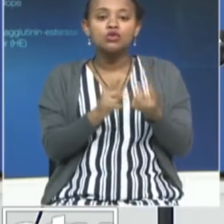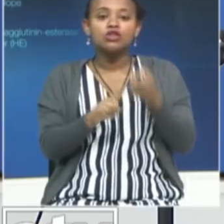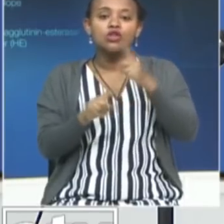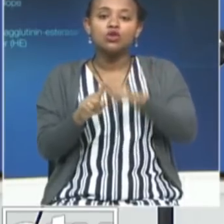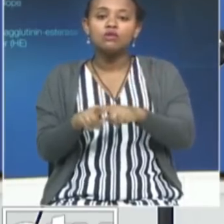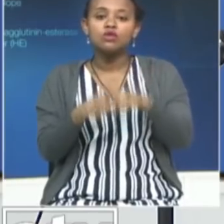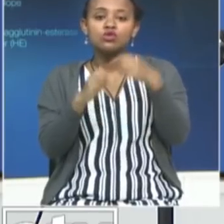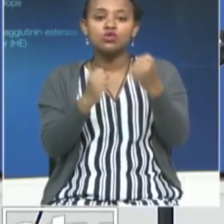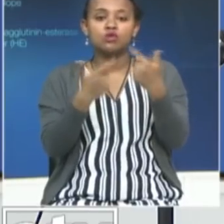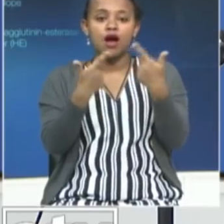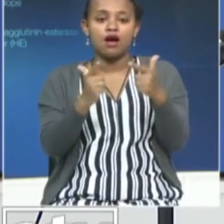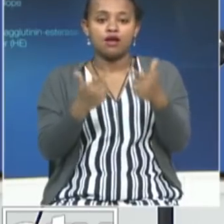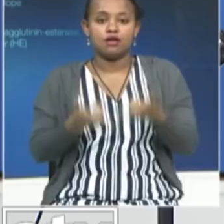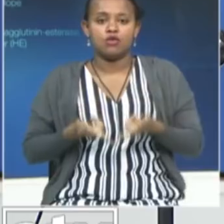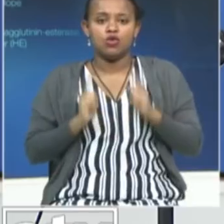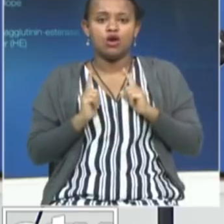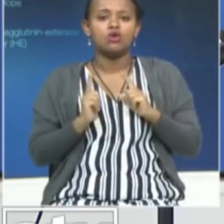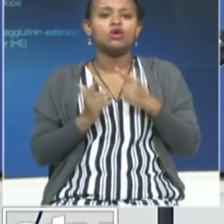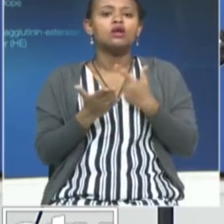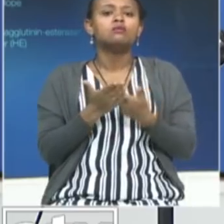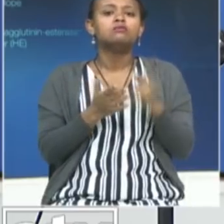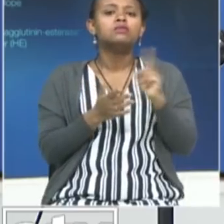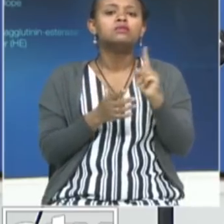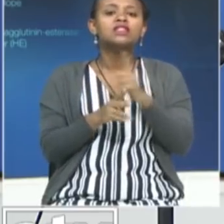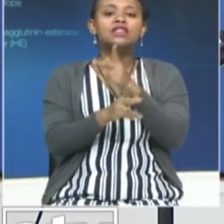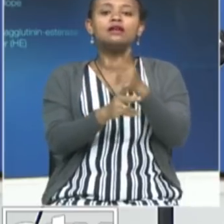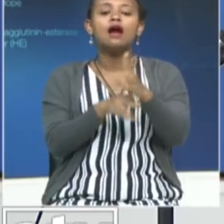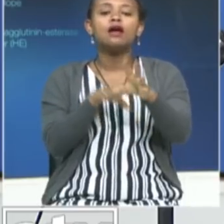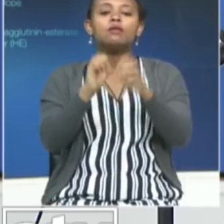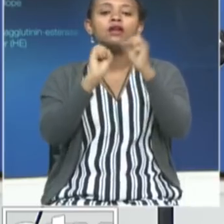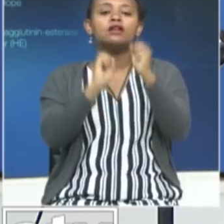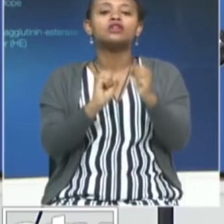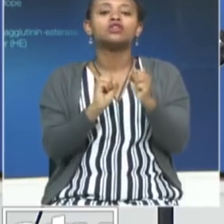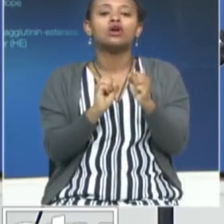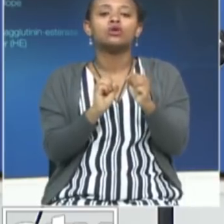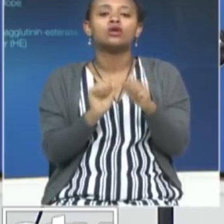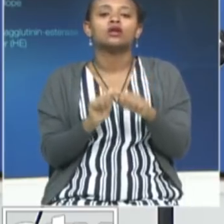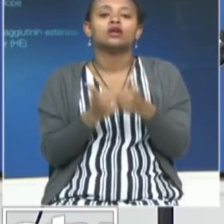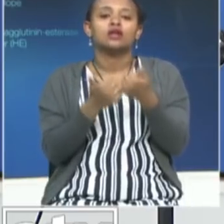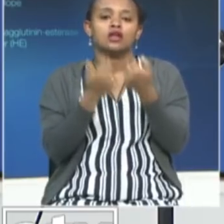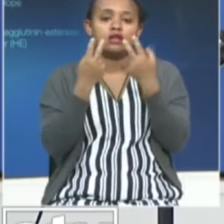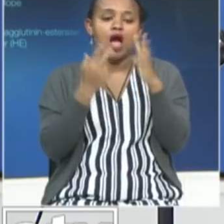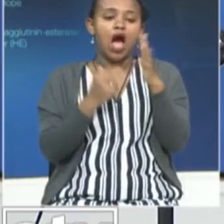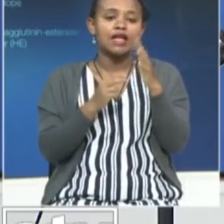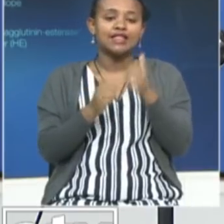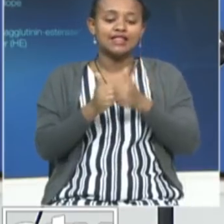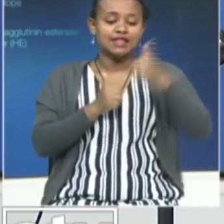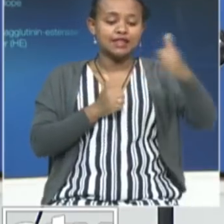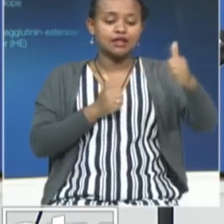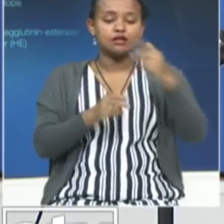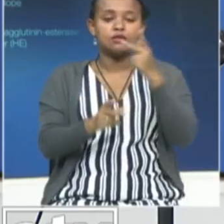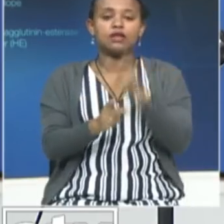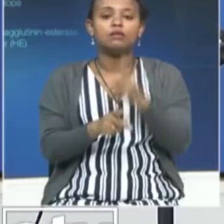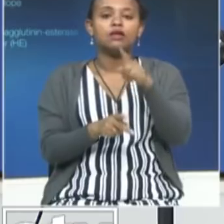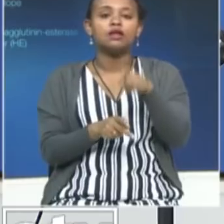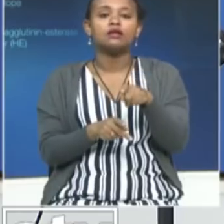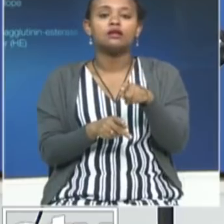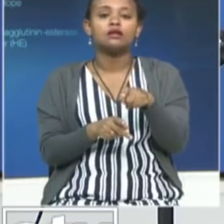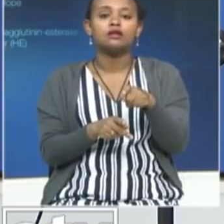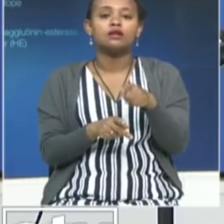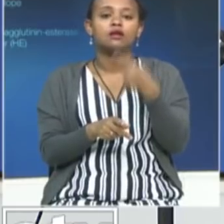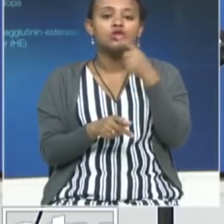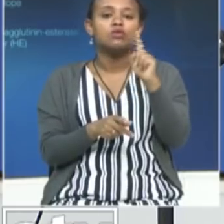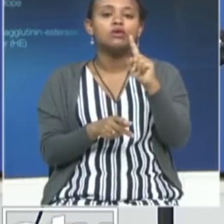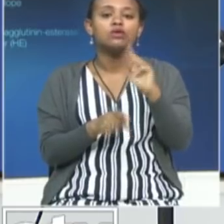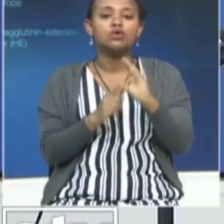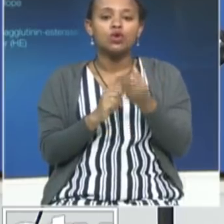ሊመለሱ የሚችሉበት አጋጣሚ ይኖራልና ምን ምን ጥንቃቄ ማድረግ ይችላሉ? እንዴት አይነትስ ርቀት መጠበቅ ሊጠበቅባቸው ይችላል የሚለውን በልዩ